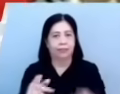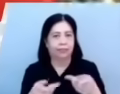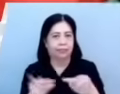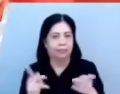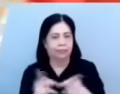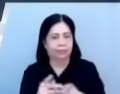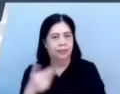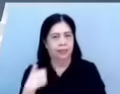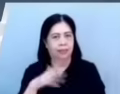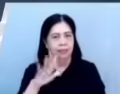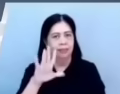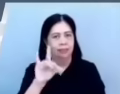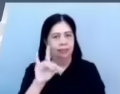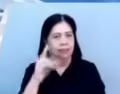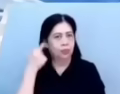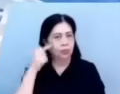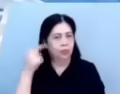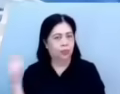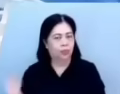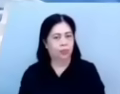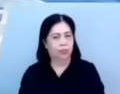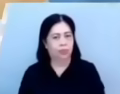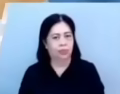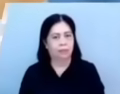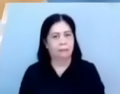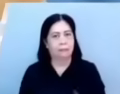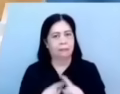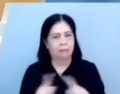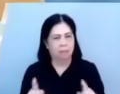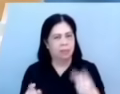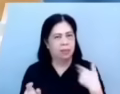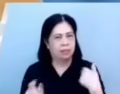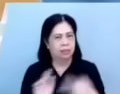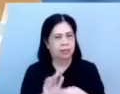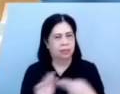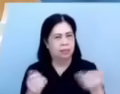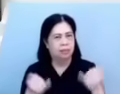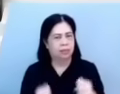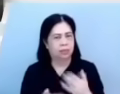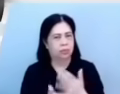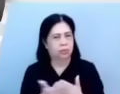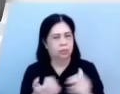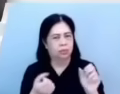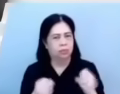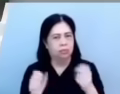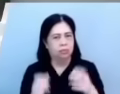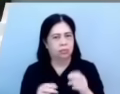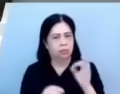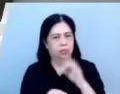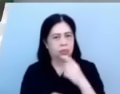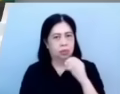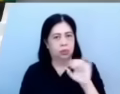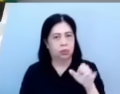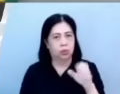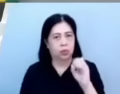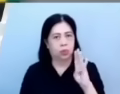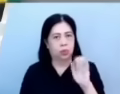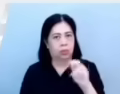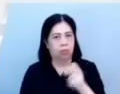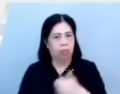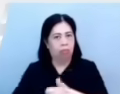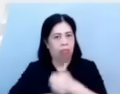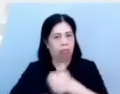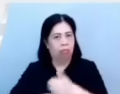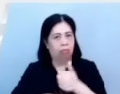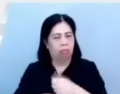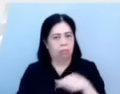58 goals. Pero nabahiran din ng isyo ang ilang atletang Pinoy. Si Obiena, inakusahan ng doping